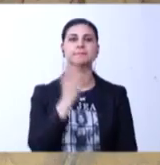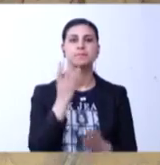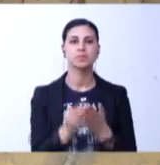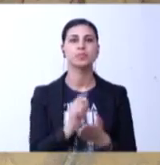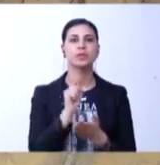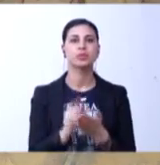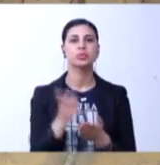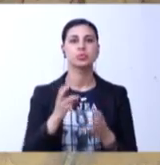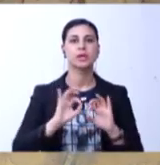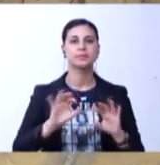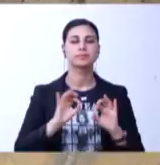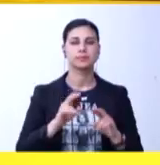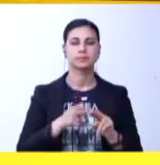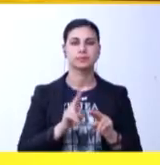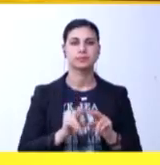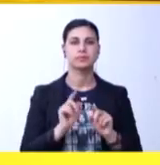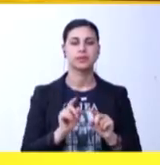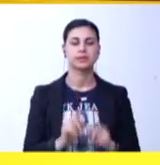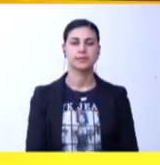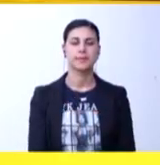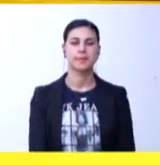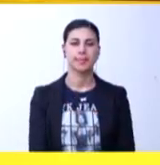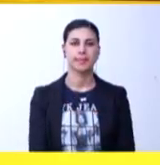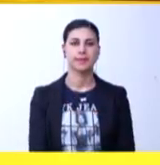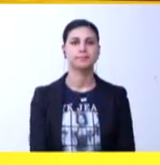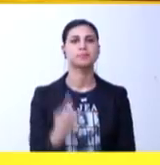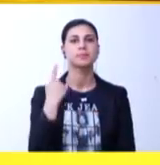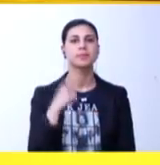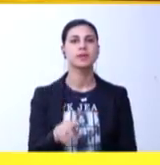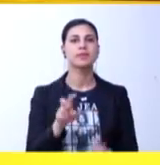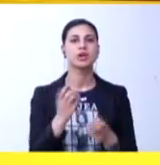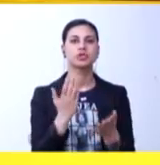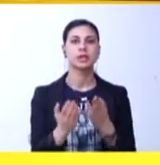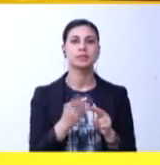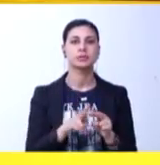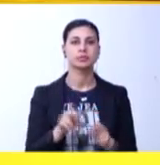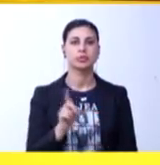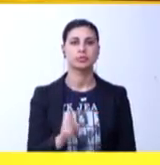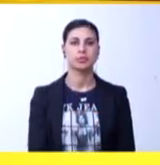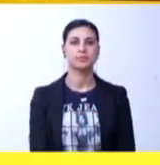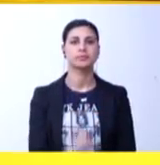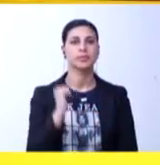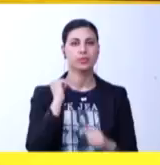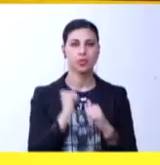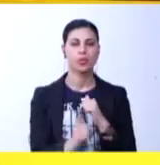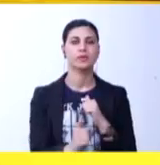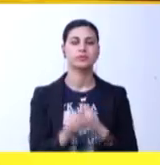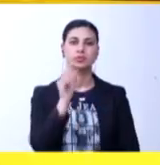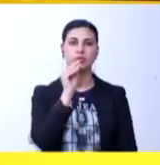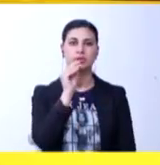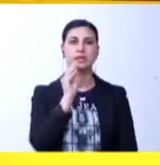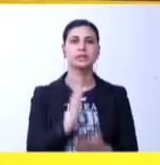აუცილებლად უნდა განმარტოთ ეს მეთოდი სხვა მეთოდებთან შედარებით, იმიტომ რომ ყოველთვის,